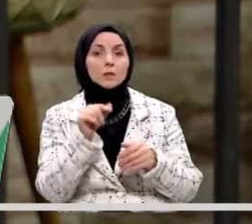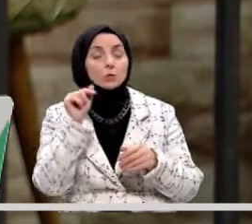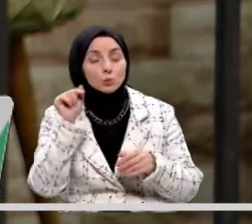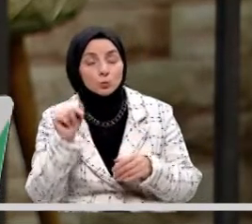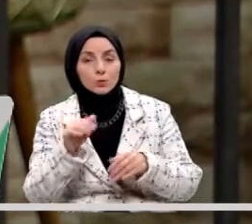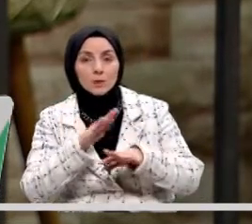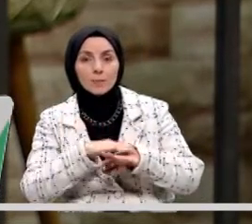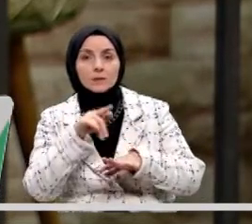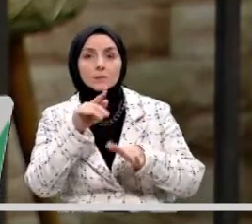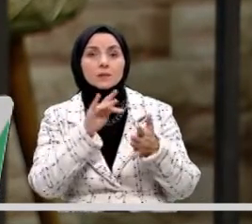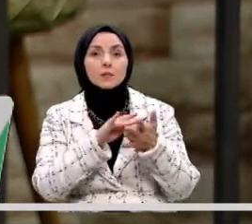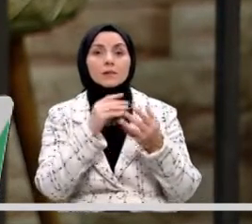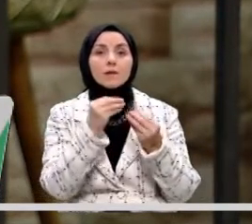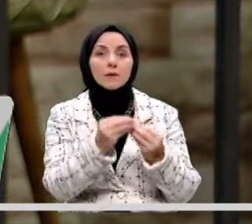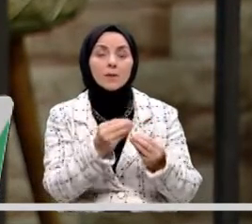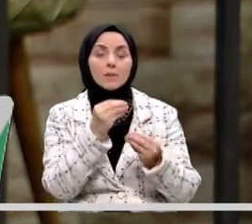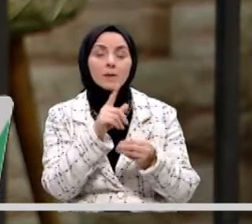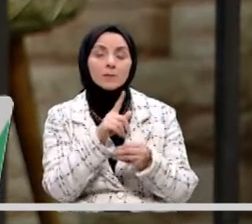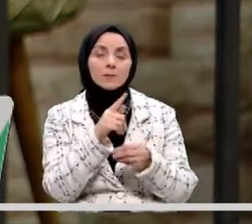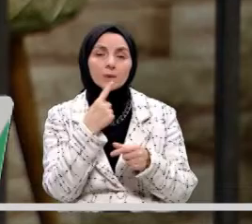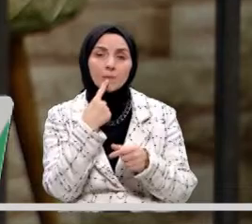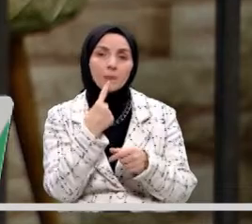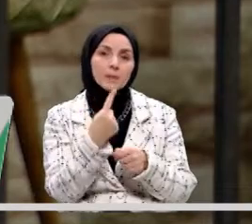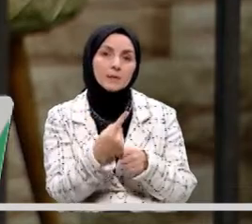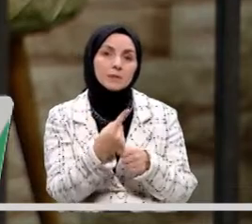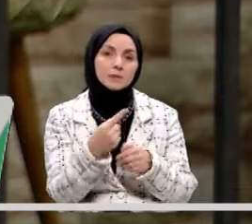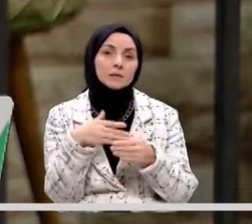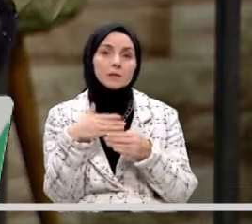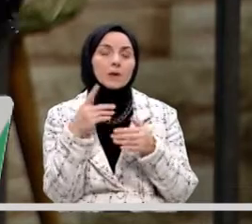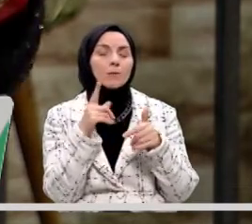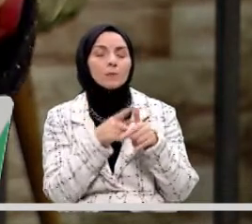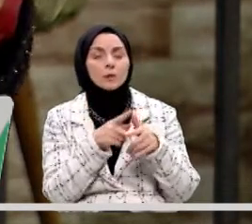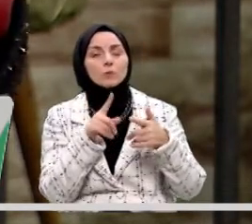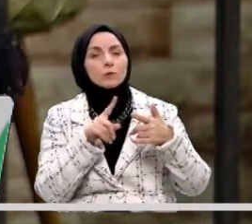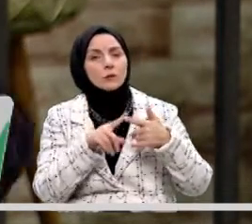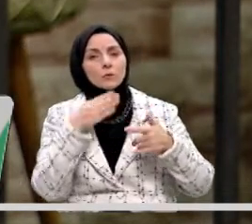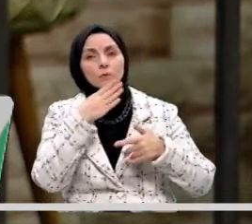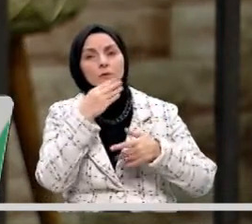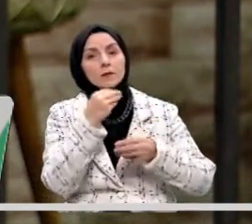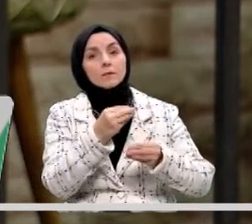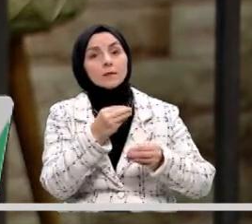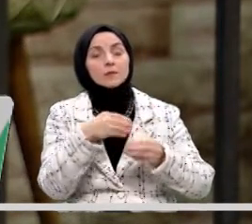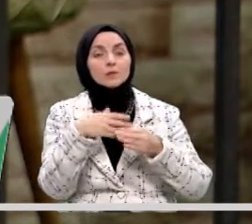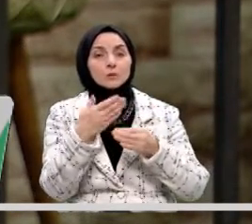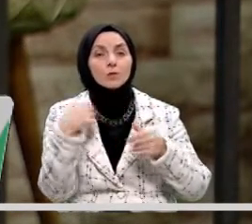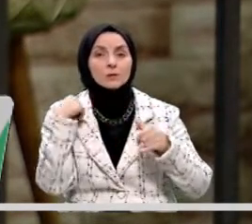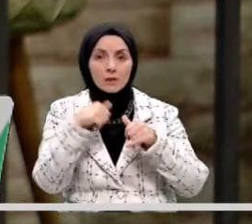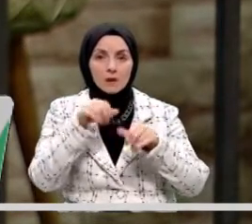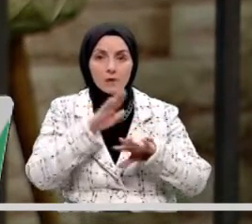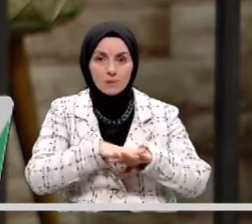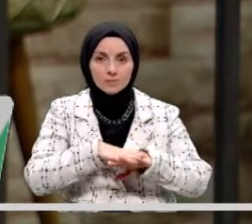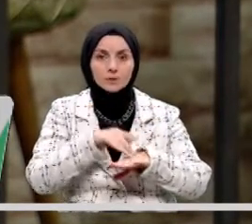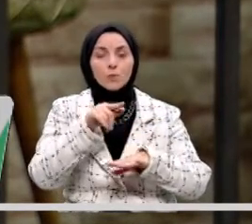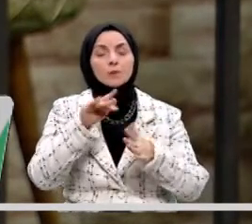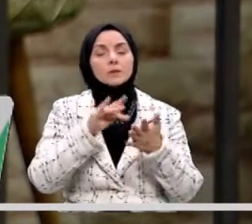Biz de trafik cezalarında ne yapıyoruz dedi ki ocağın Bilmem kaçından sonra kırmızı ışıkta şu kadar oldu şimdi kırmızı ışıkta gider yani çocuk kullanmıyor değil